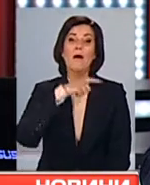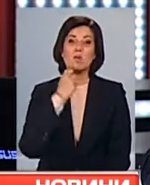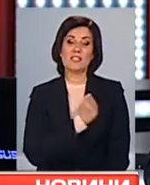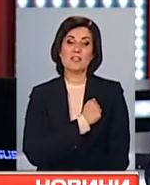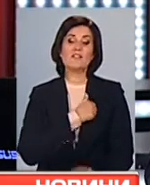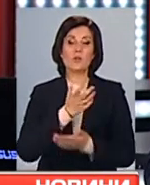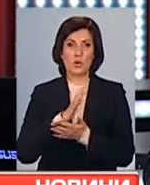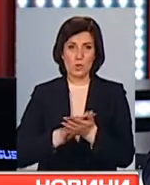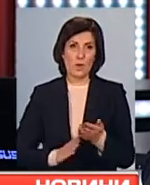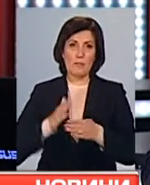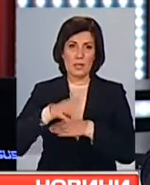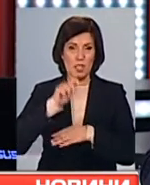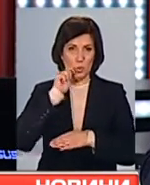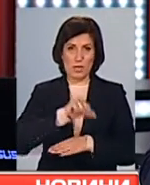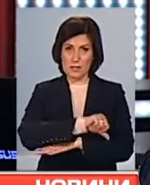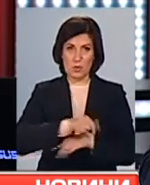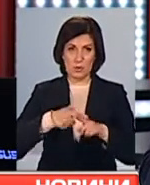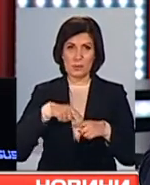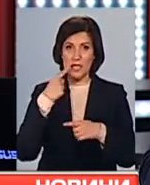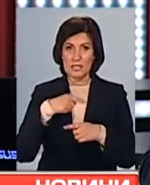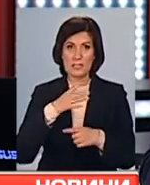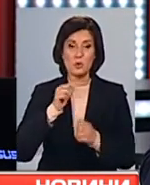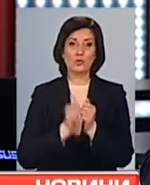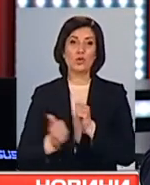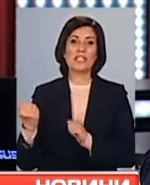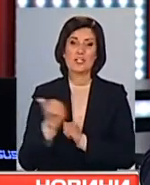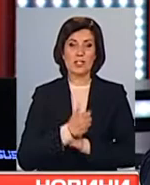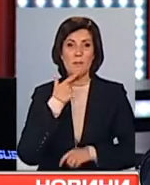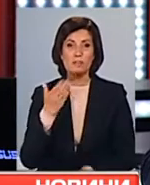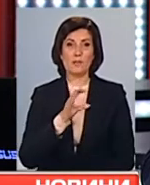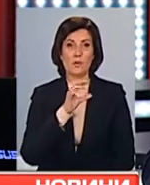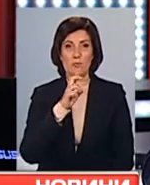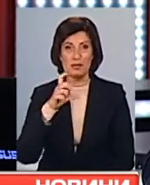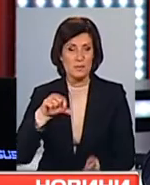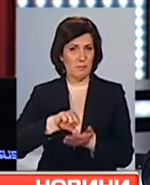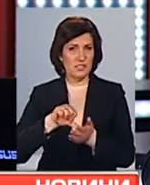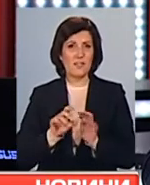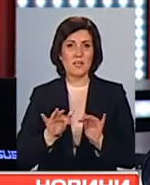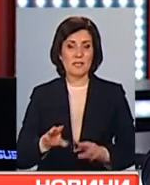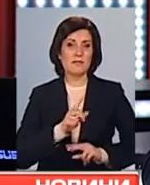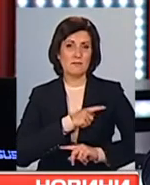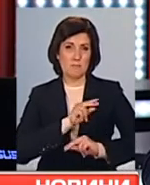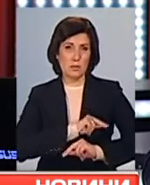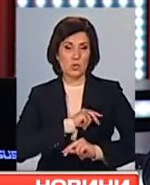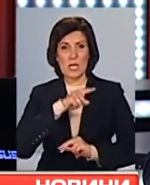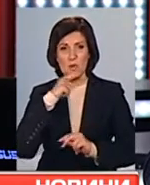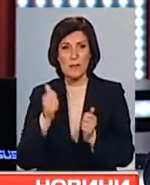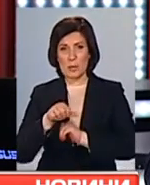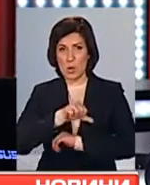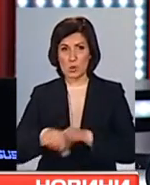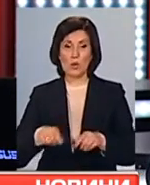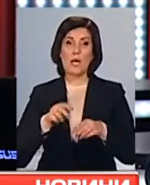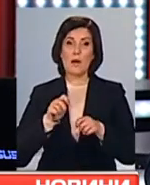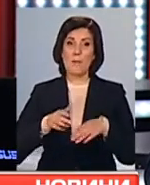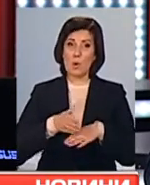Російські військові і далі перетинають український кордон. Про це йдеться у щотижневому звіті ОБСЄ. Представники місії, які працюють на російських прикордонних